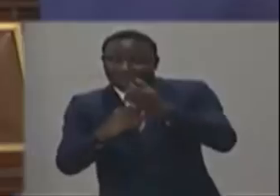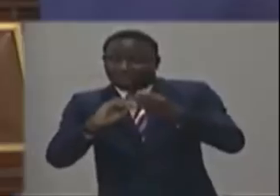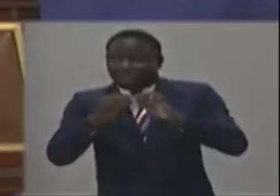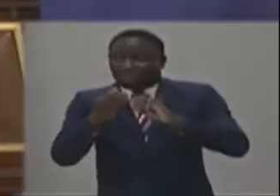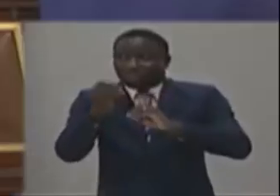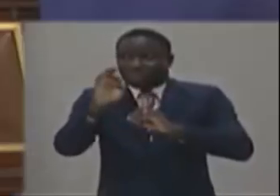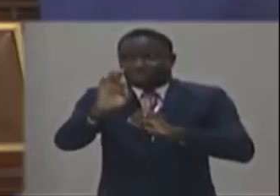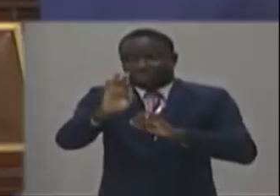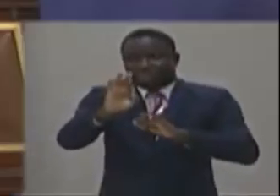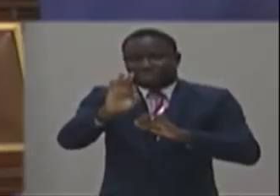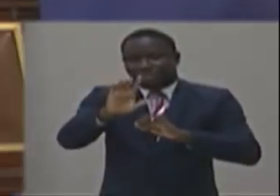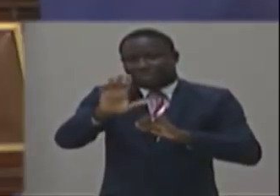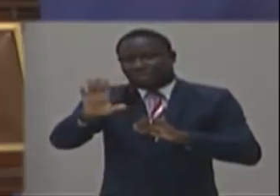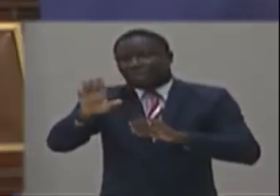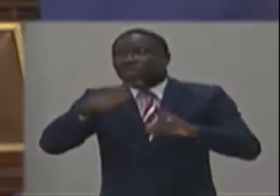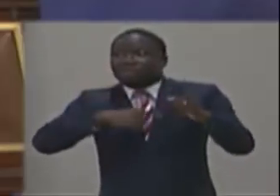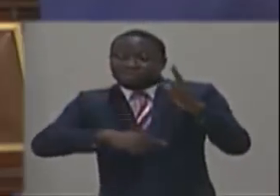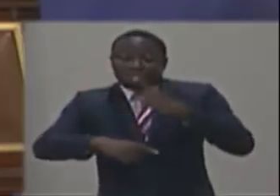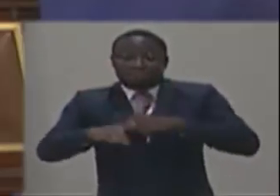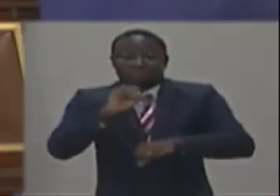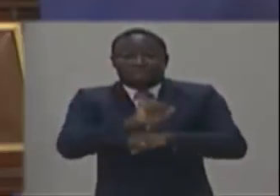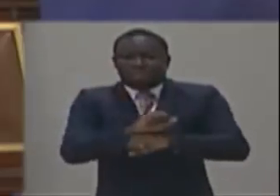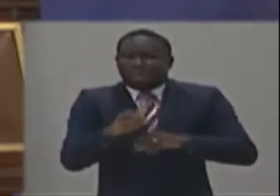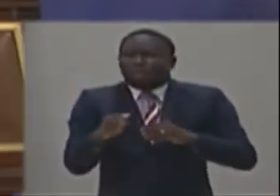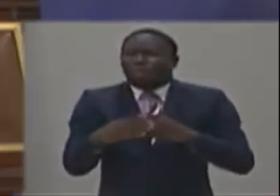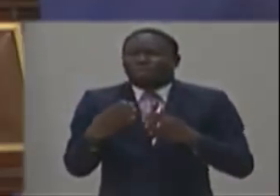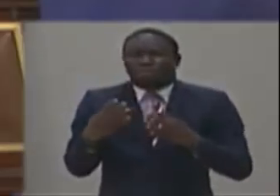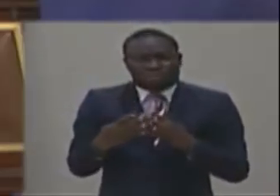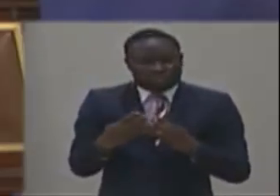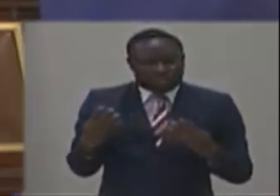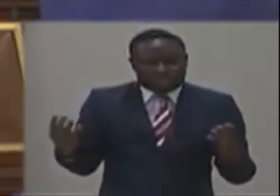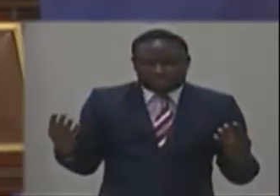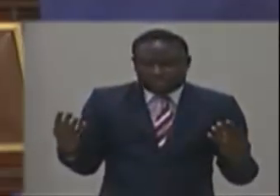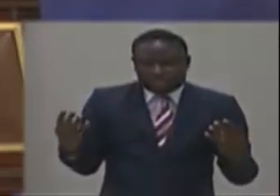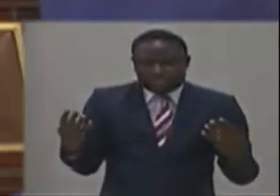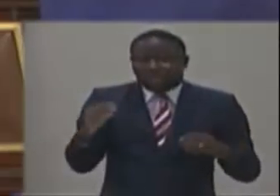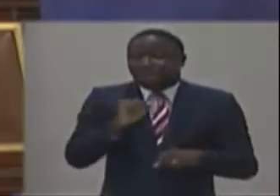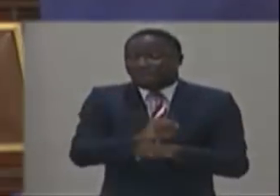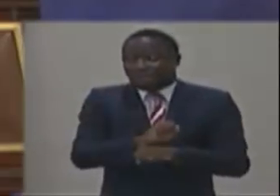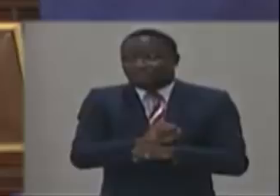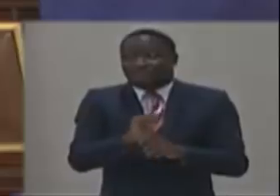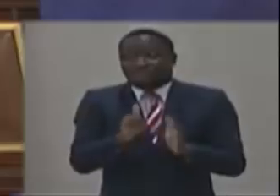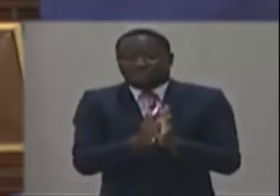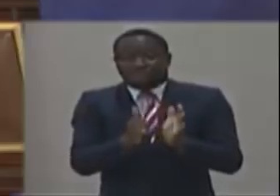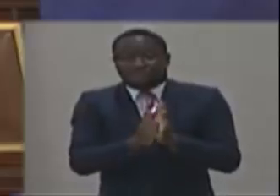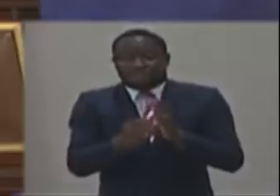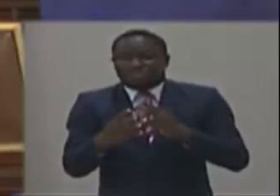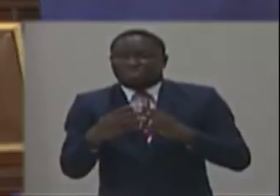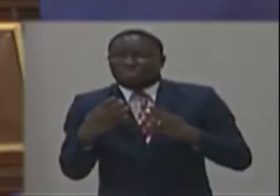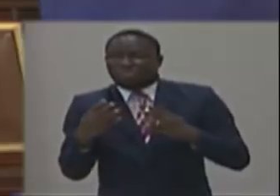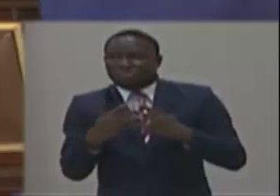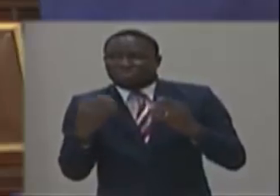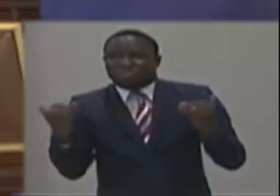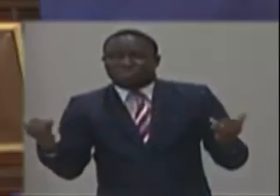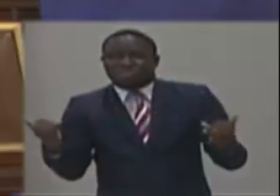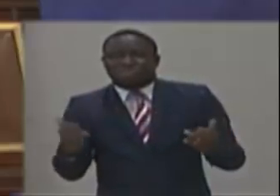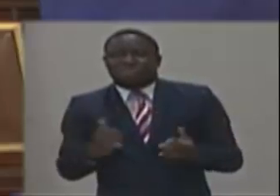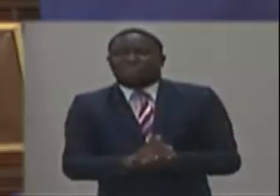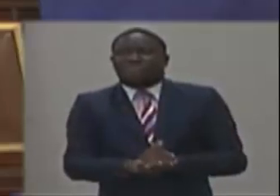renforcé avec numéro 116 là qui vient rendre le travail plus facile. travail ça, il est plus facile